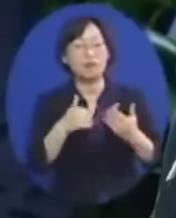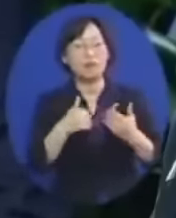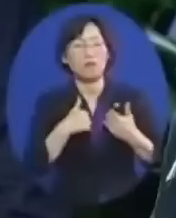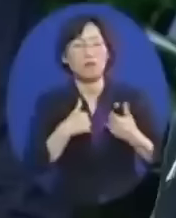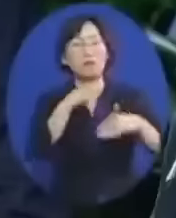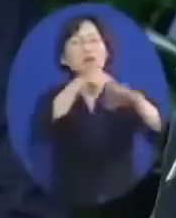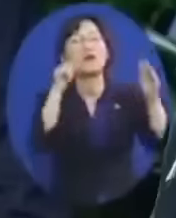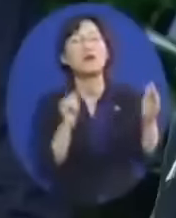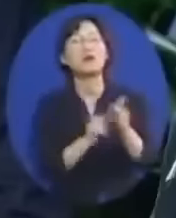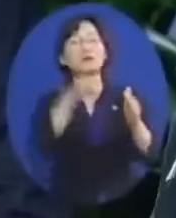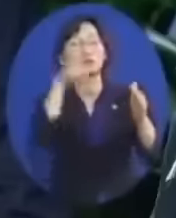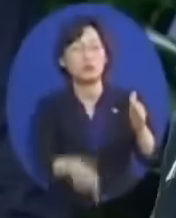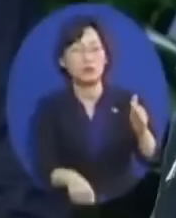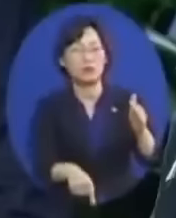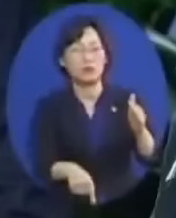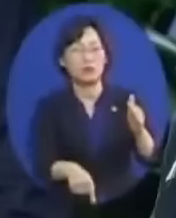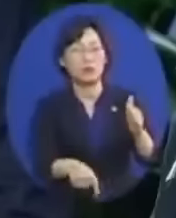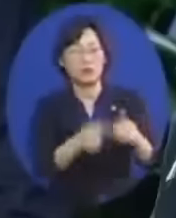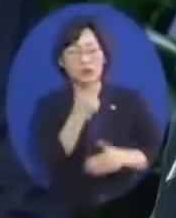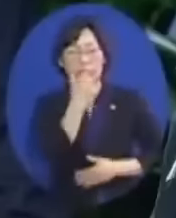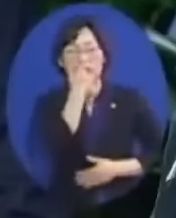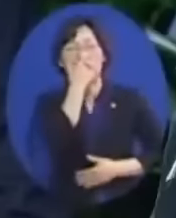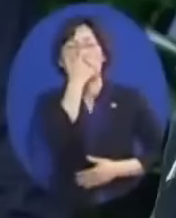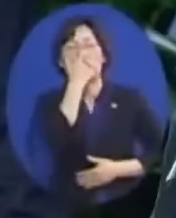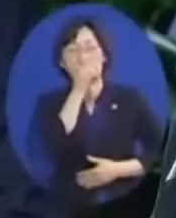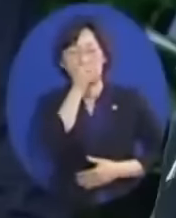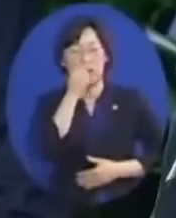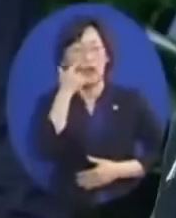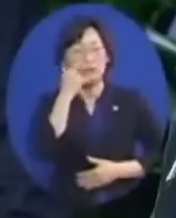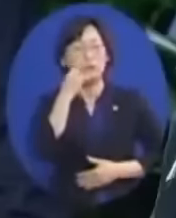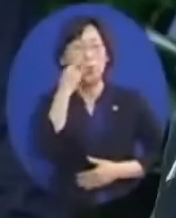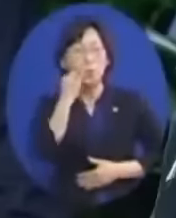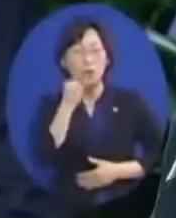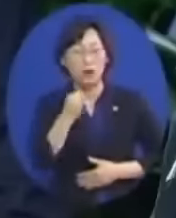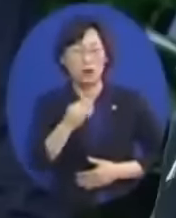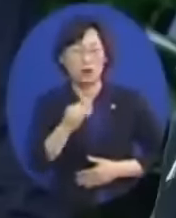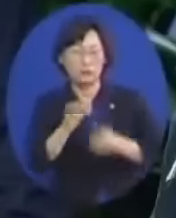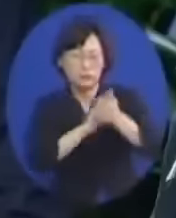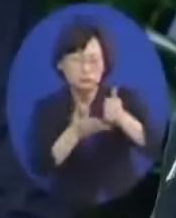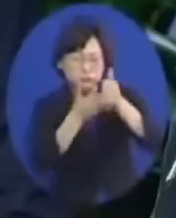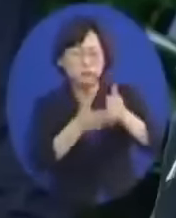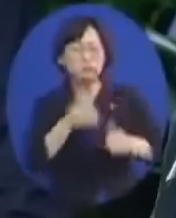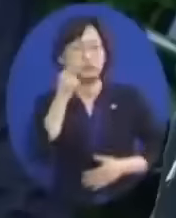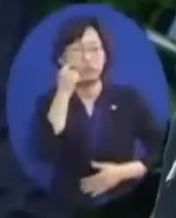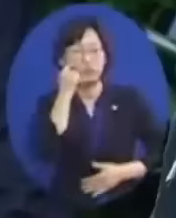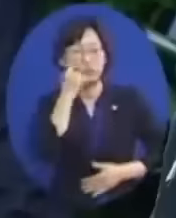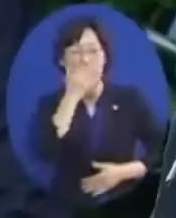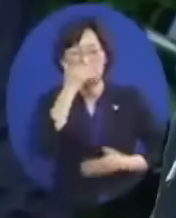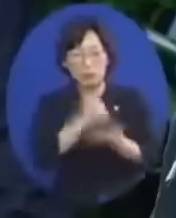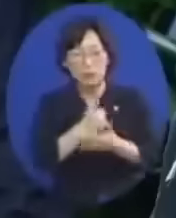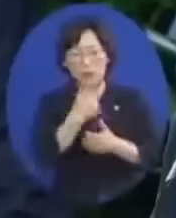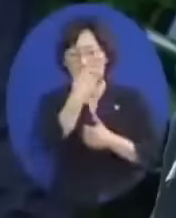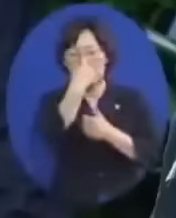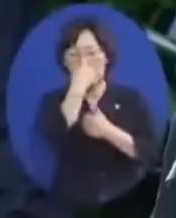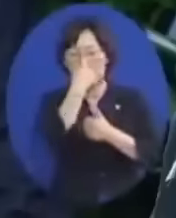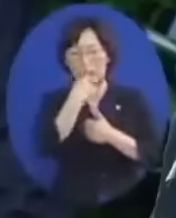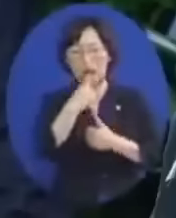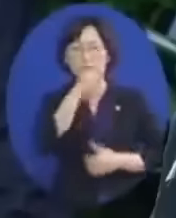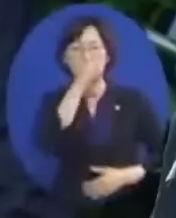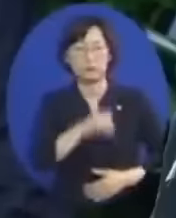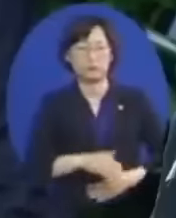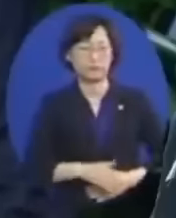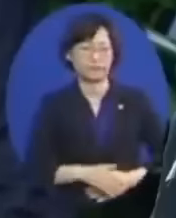늘 마음속에 정죄감이 있습니다. 아버지 어머님을 잘 모시지 못했다. 그 정죄감이 굉장히